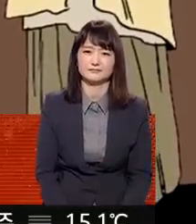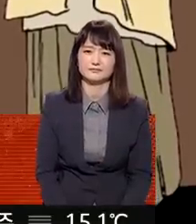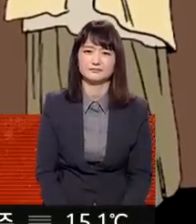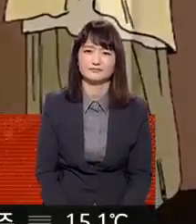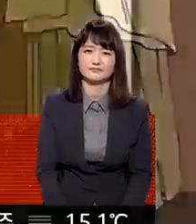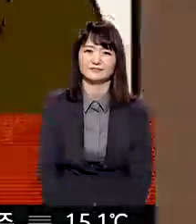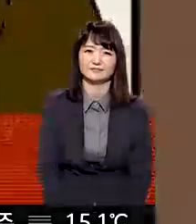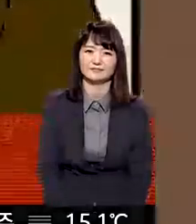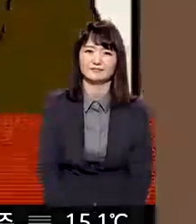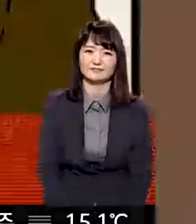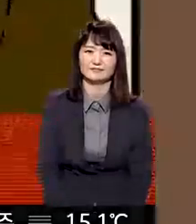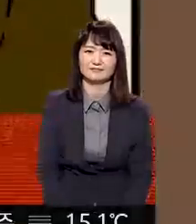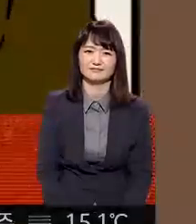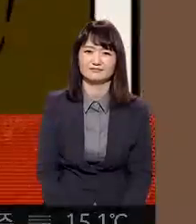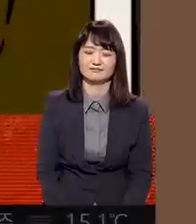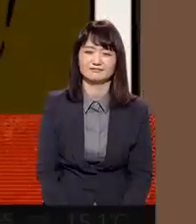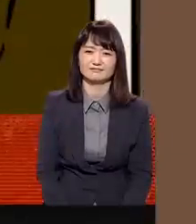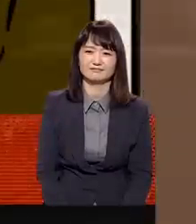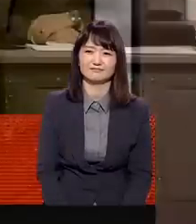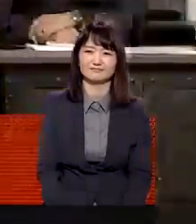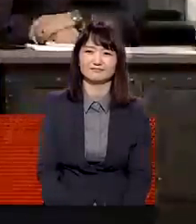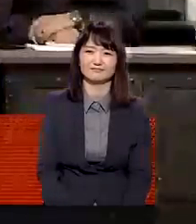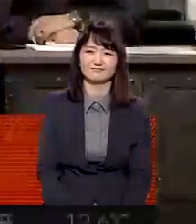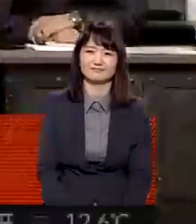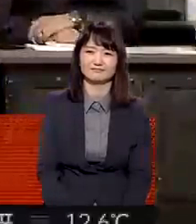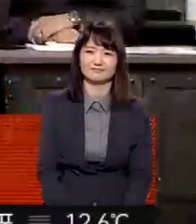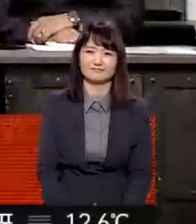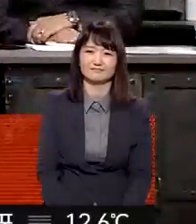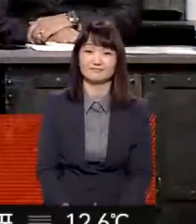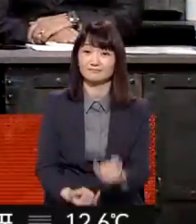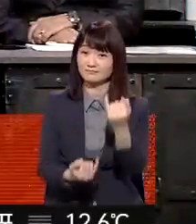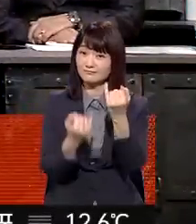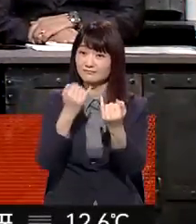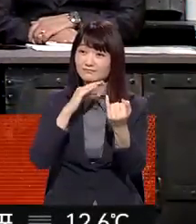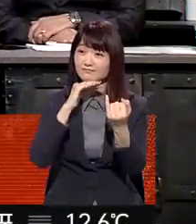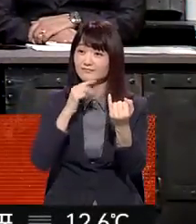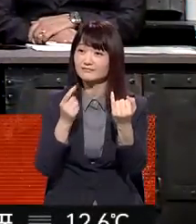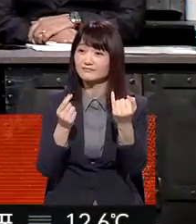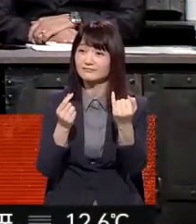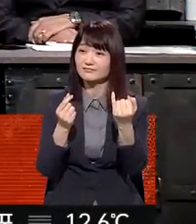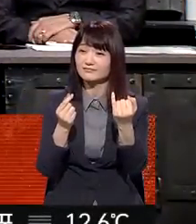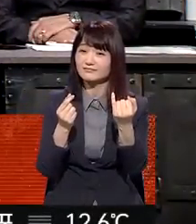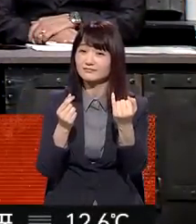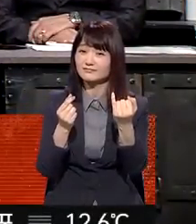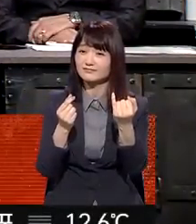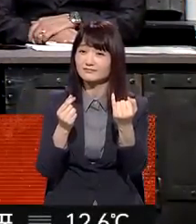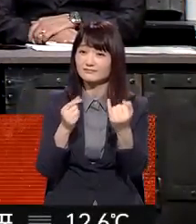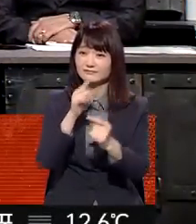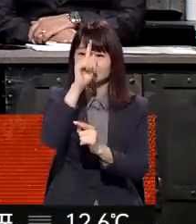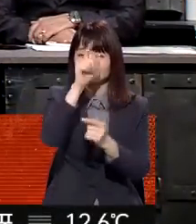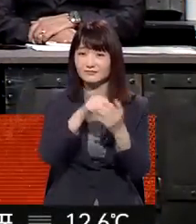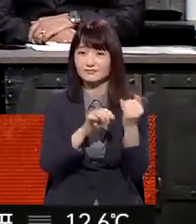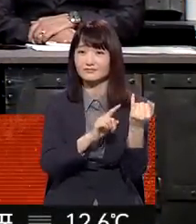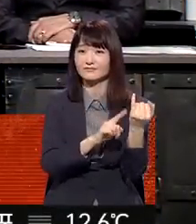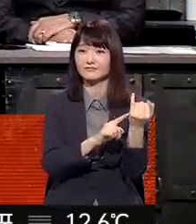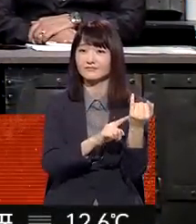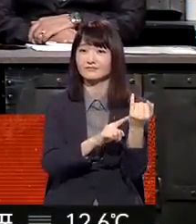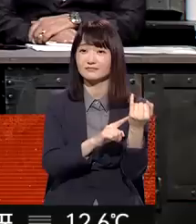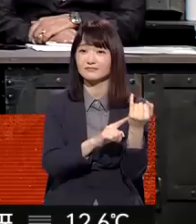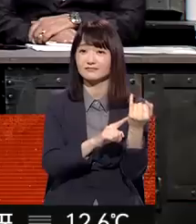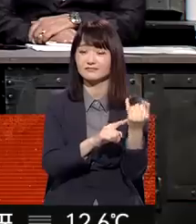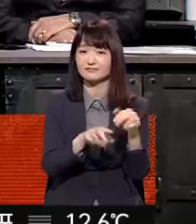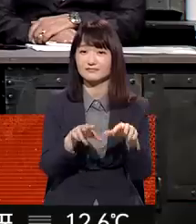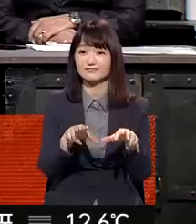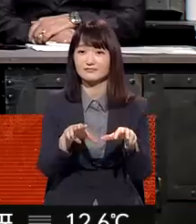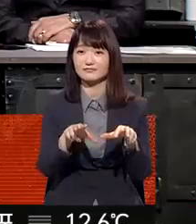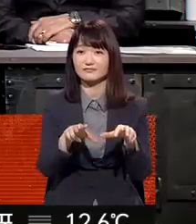자 그렇다면 어떻게 보면 저 자매의 나이대와 가장 지금 가까운 게 우리 이 기자인데 사실